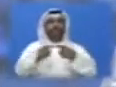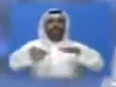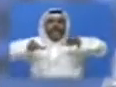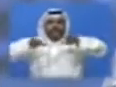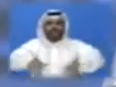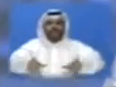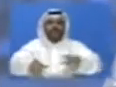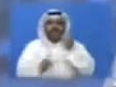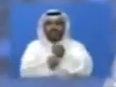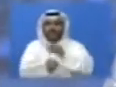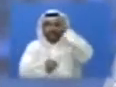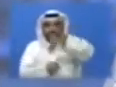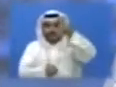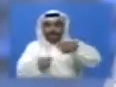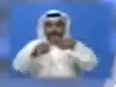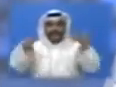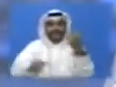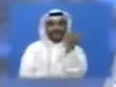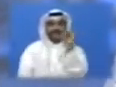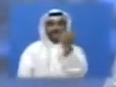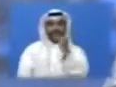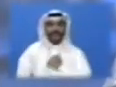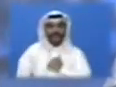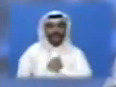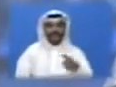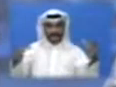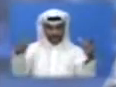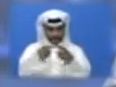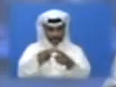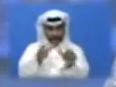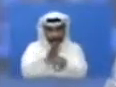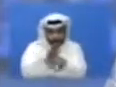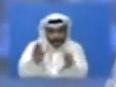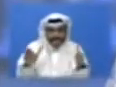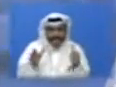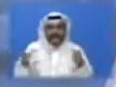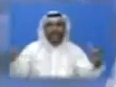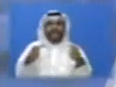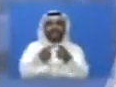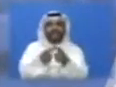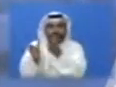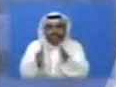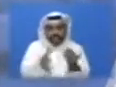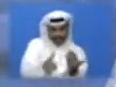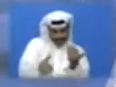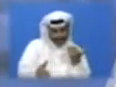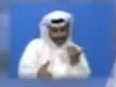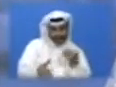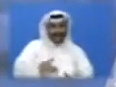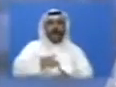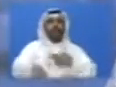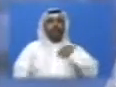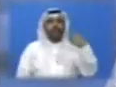المدنية بدول مجلس التعاون الخليجي. وكان الاجتماع قد بدأ بجلسة تحضيرية رأسها وزير